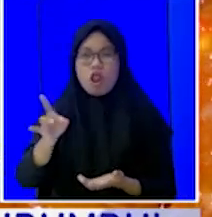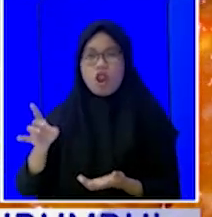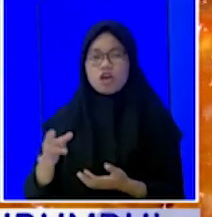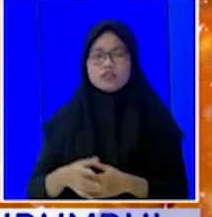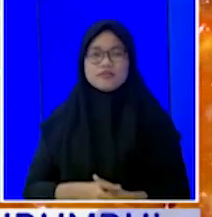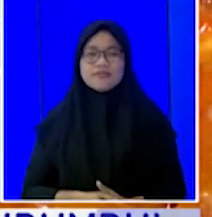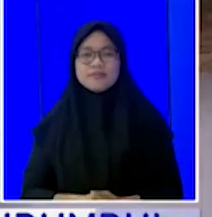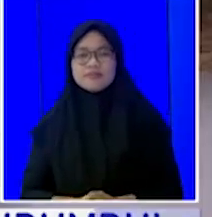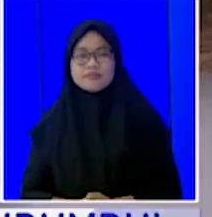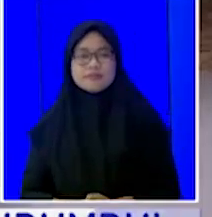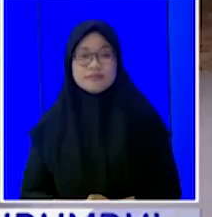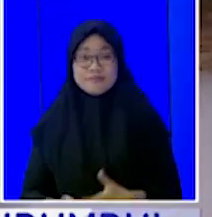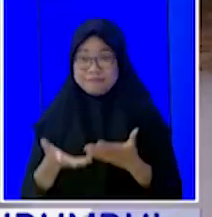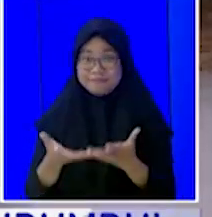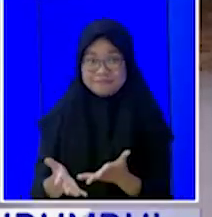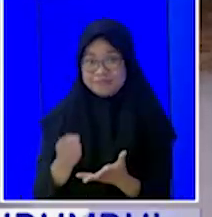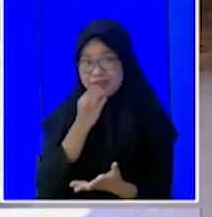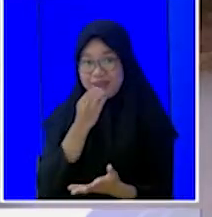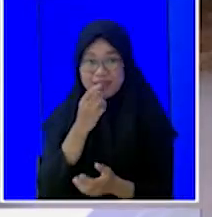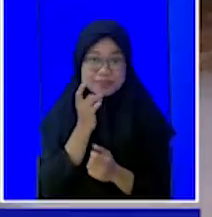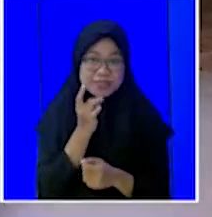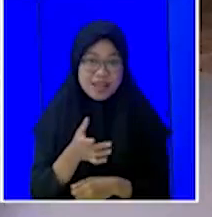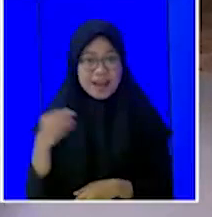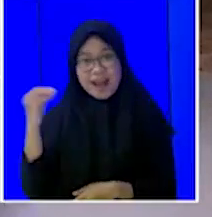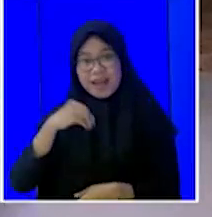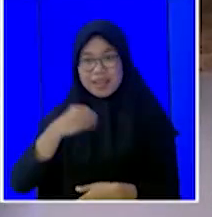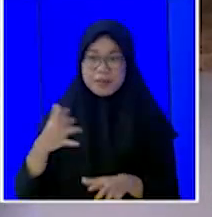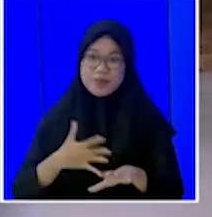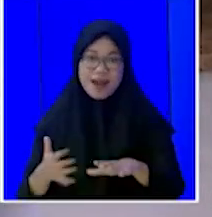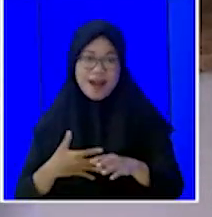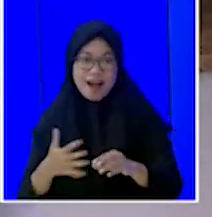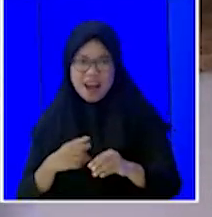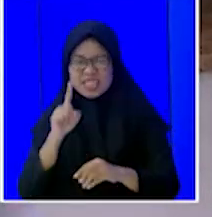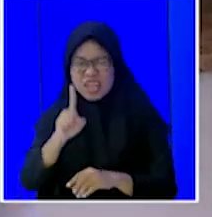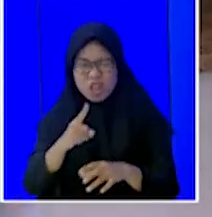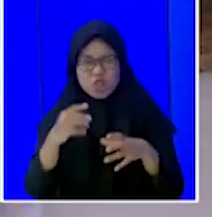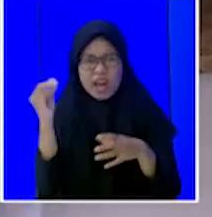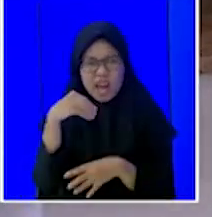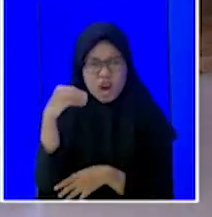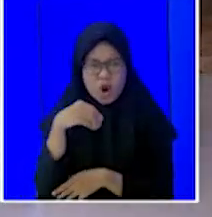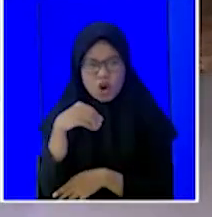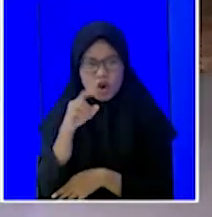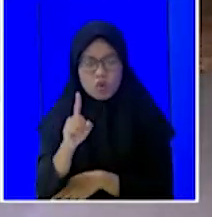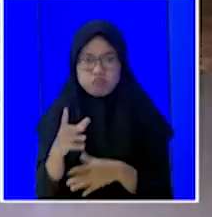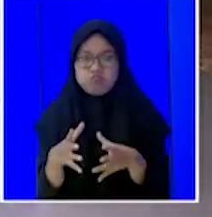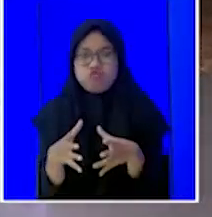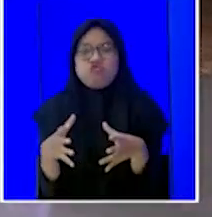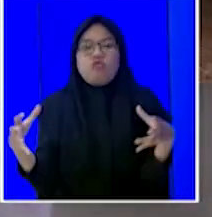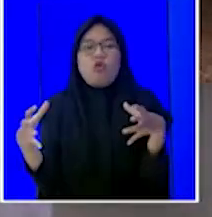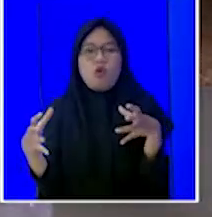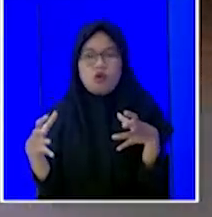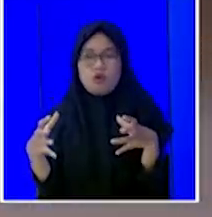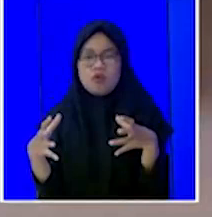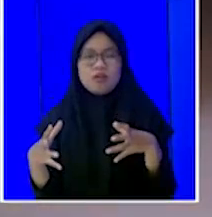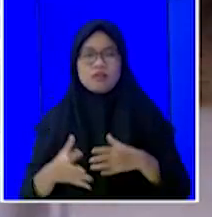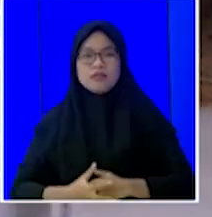Nah, sobat makan, ini dia nih pesanan aku, ayam asap satu ekor utuh. Wow, gede banget, lihat.